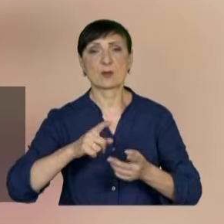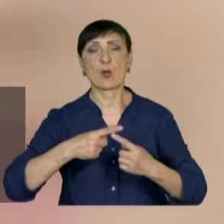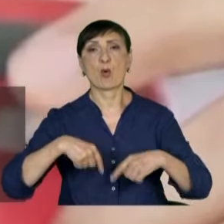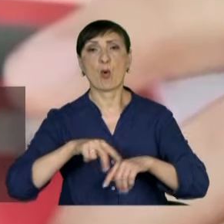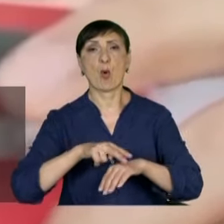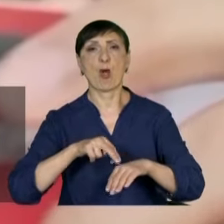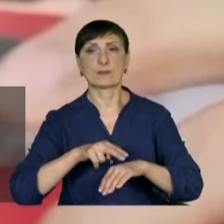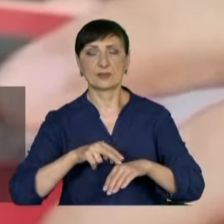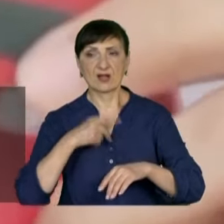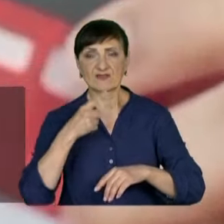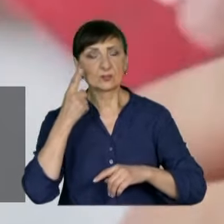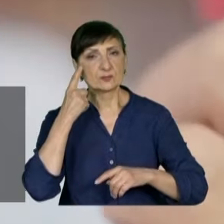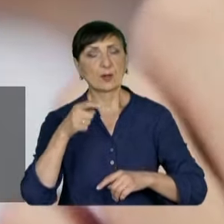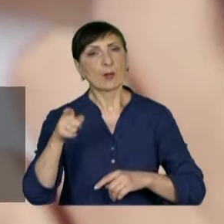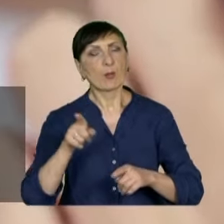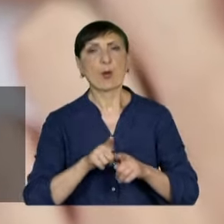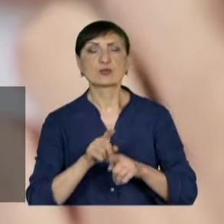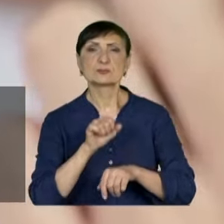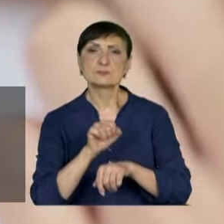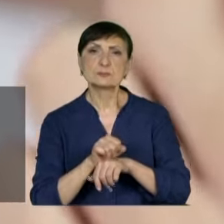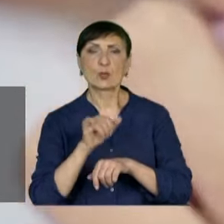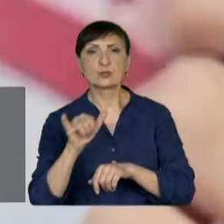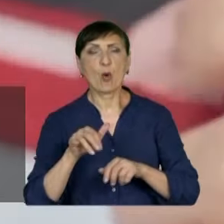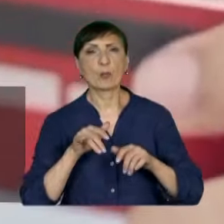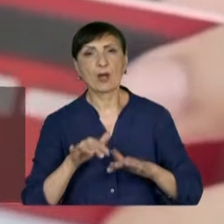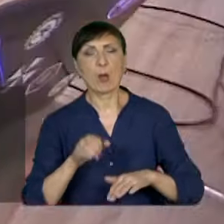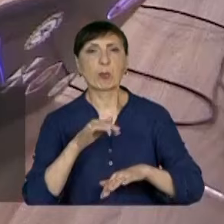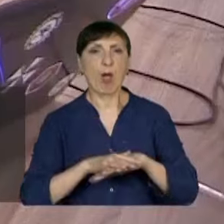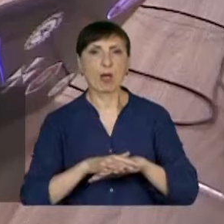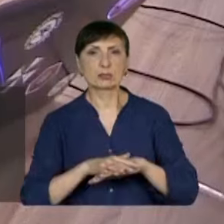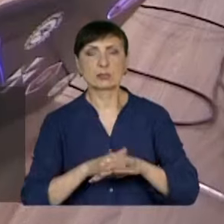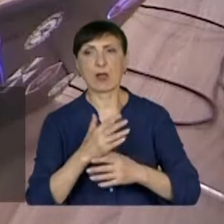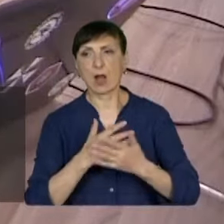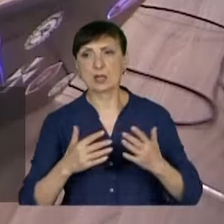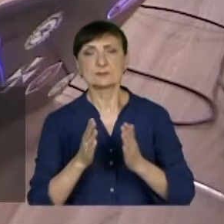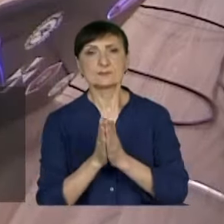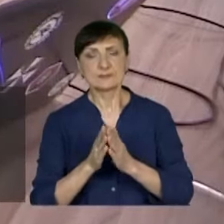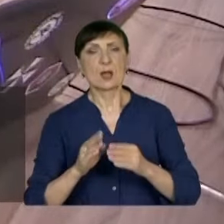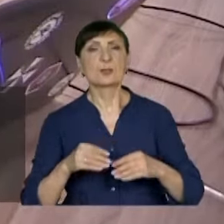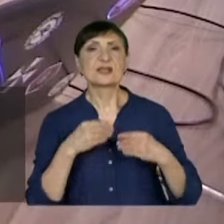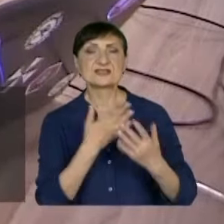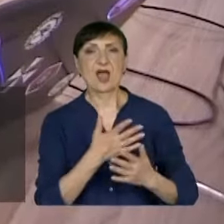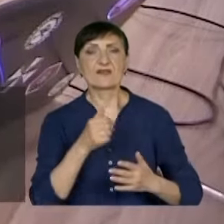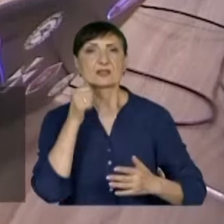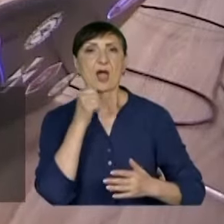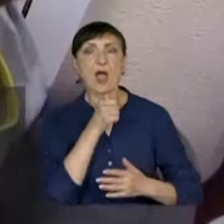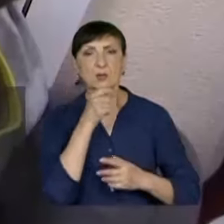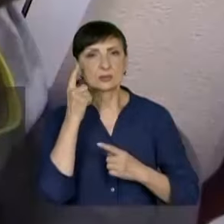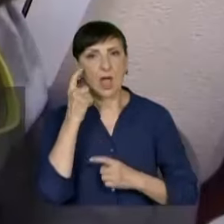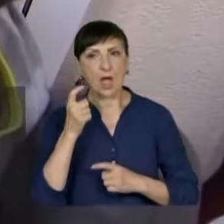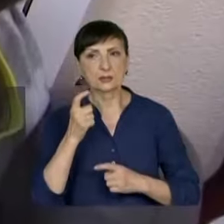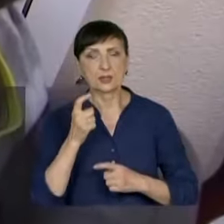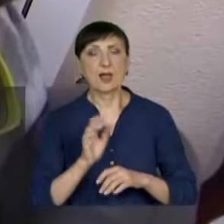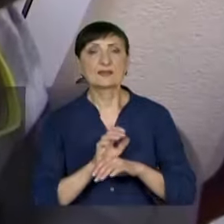АФМ. Они уведомляют о якобы приостановлении операции по банковским счетам и просят предоставить конфиденциальные данные,